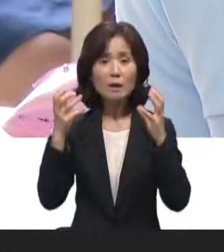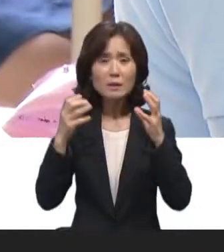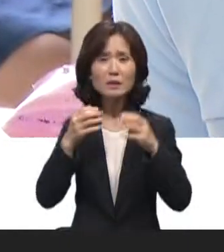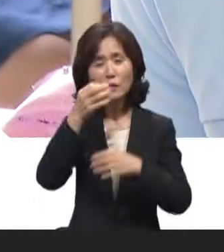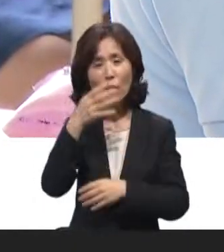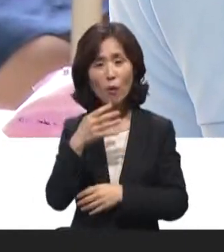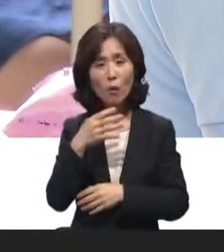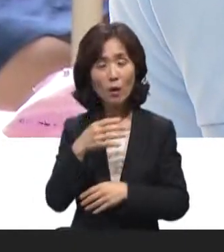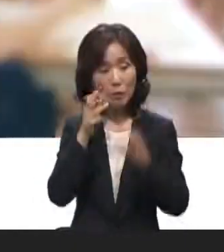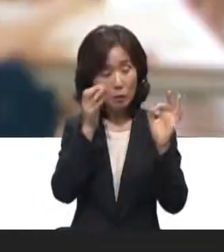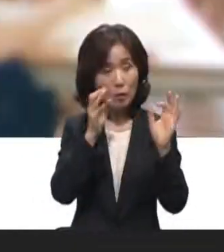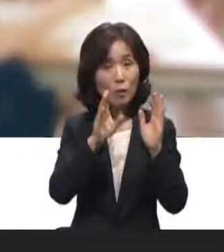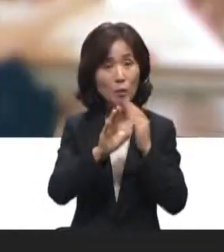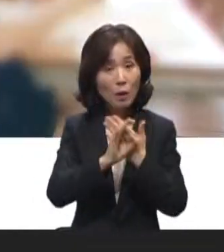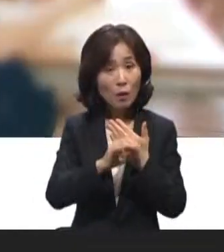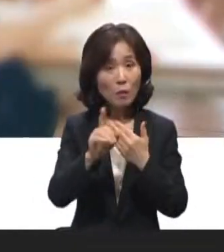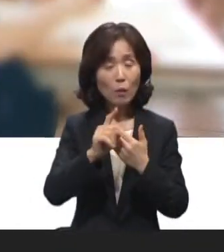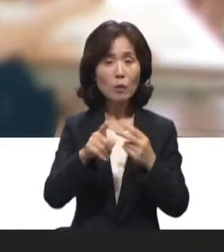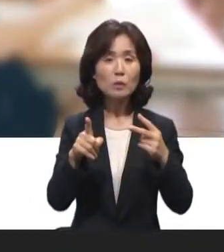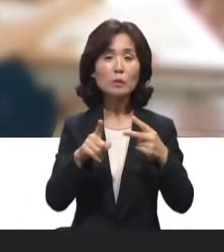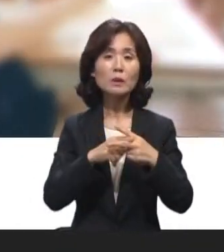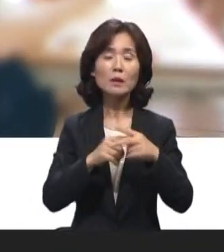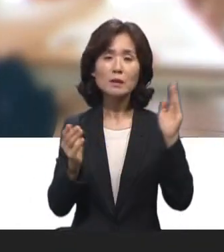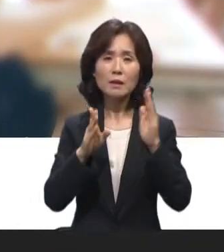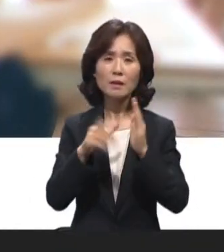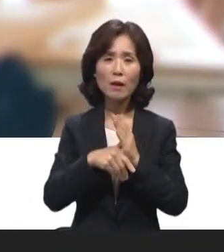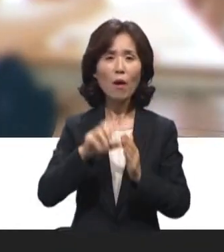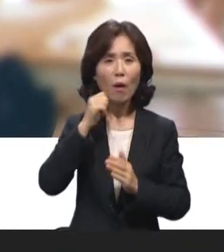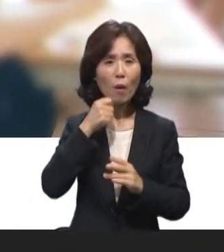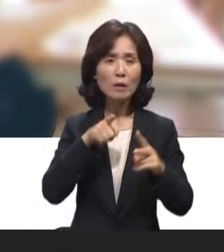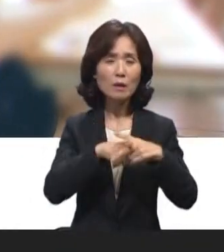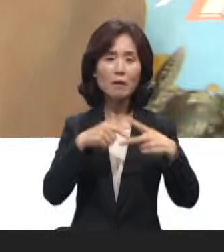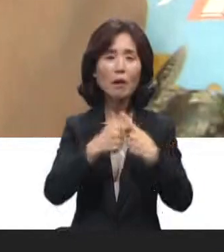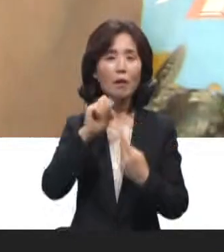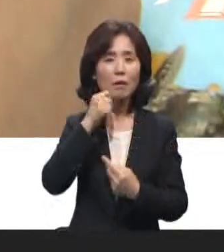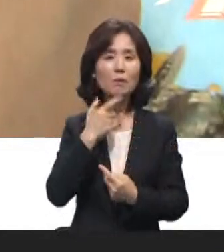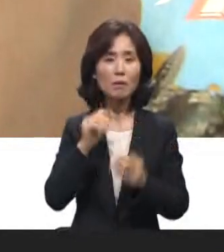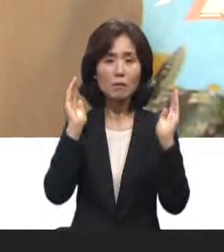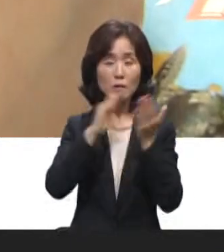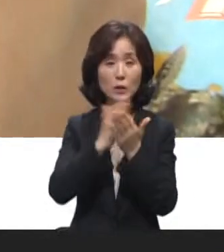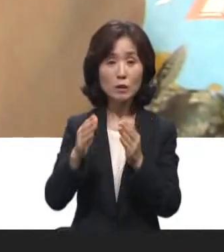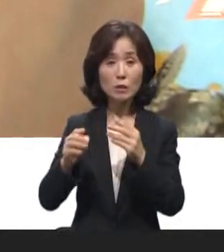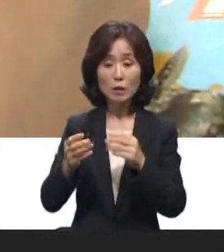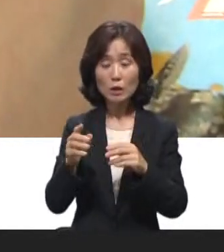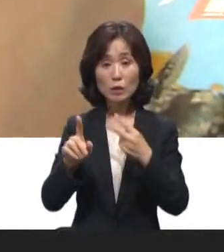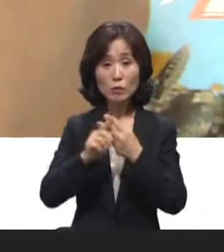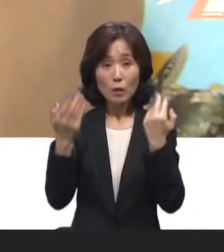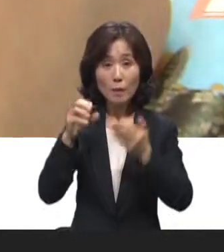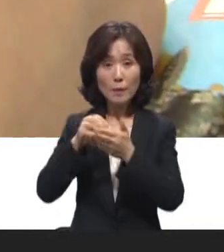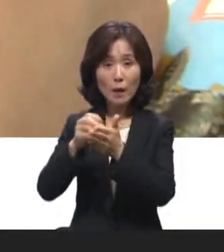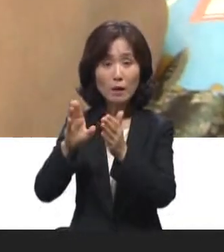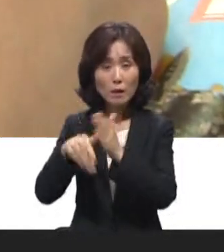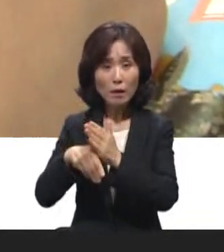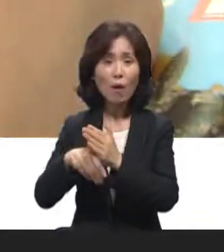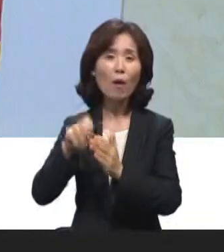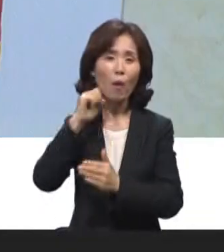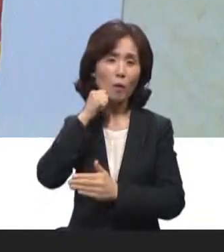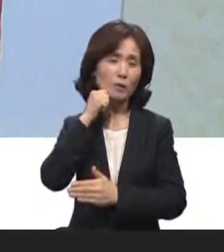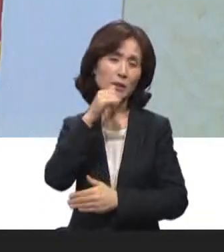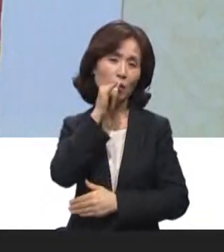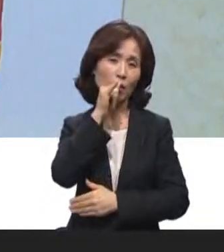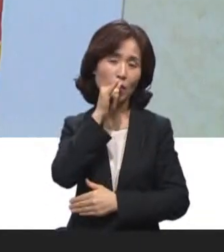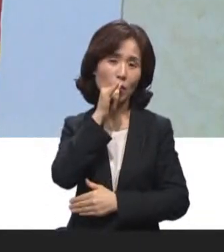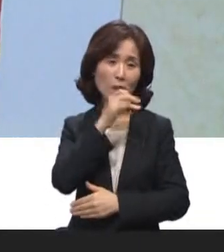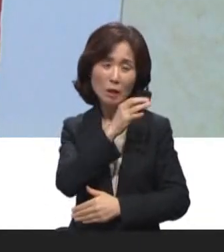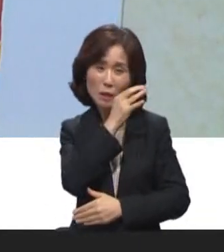보면 초등학교 때 어려웠던 과목들 이 못했던 과목들이 역시 중 학교에서도 기초학력 에 좀 어려움이 발생하는 경우가 있습니다 4